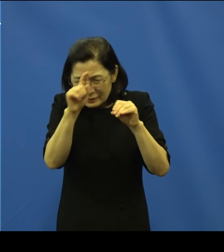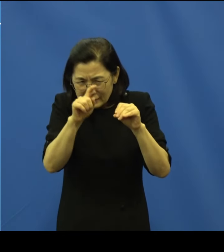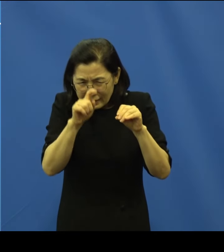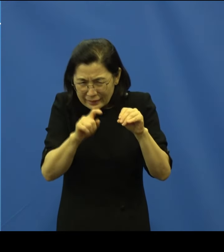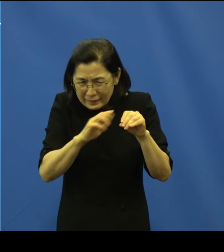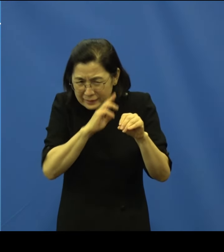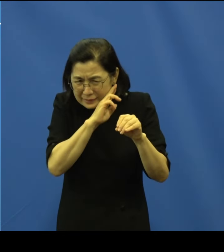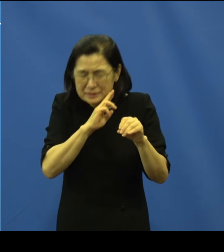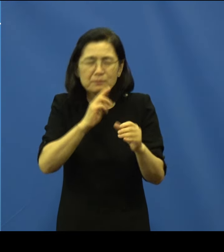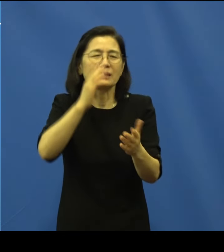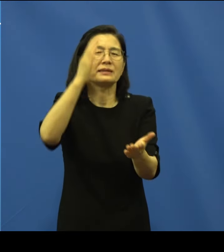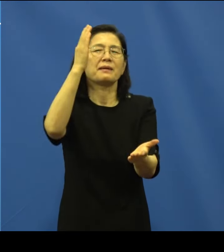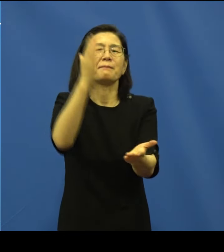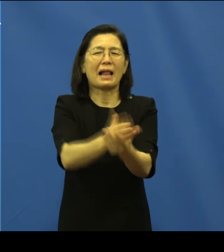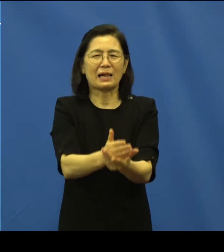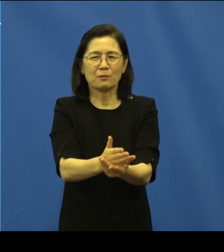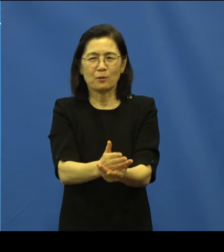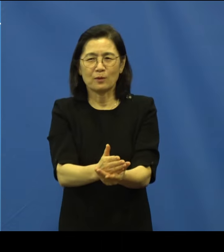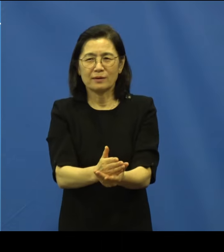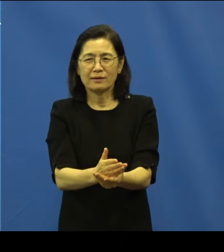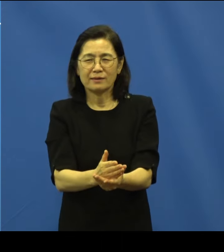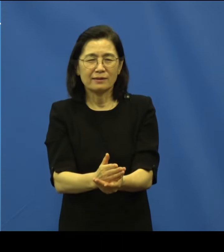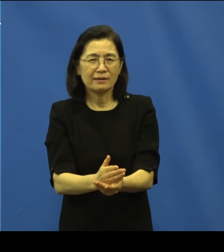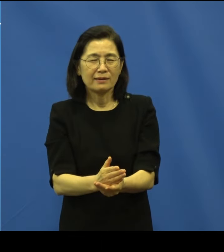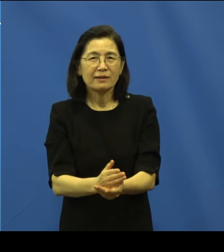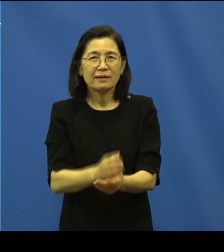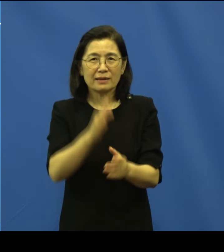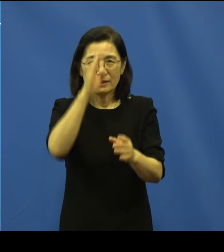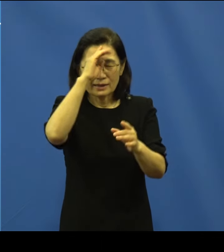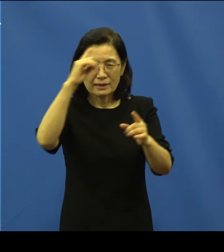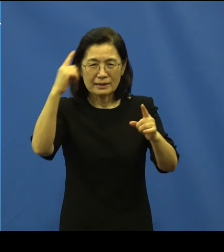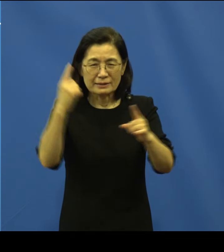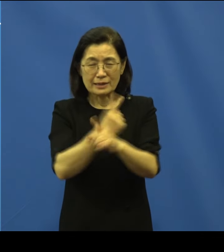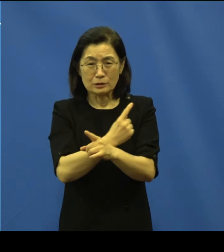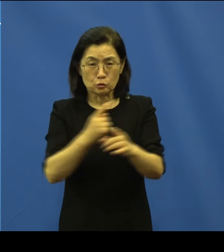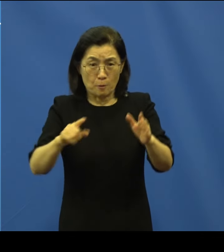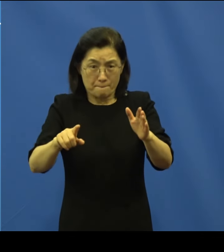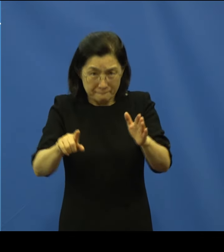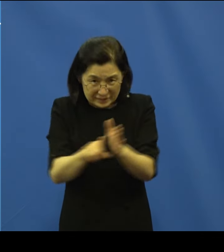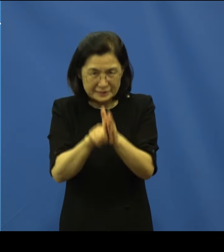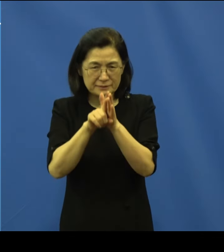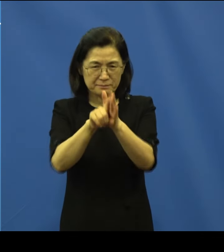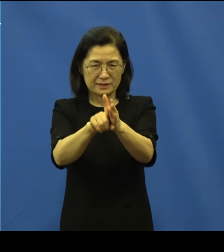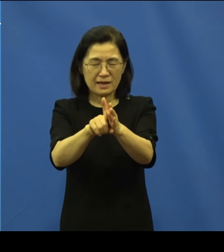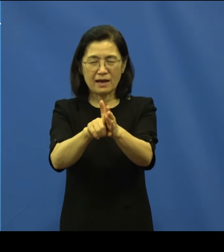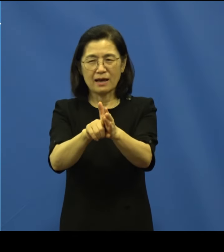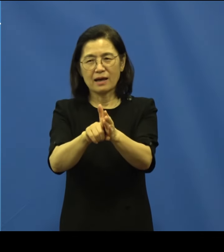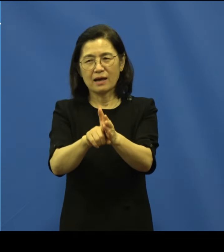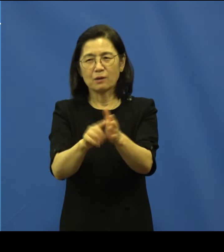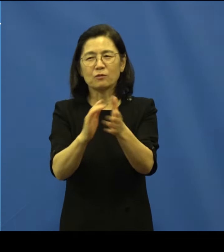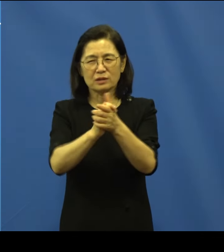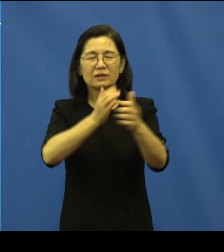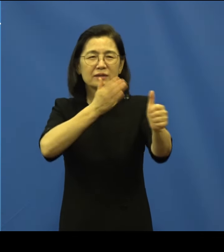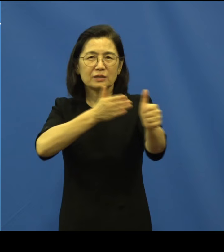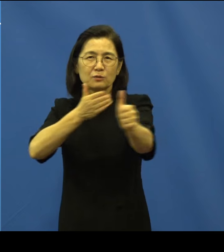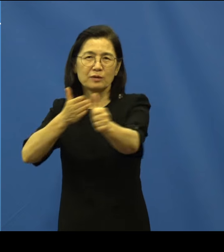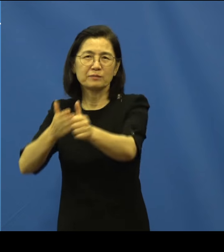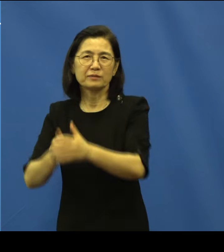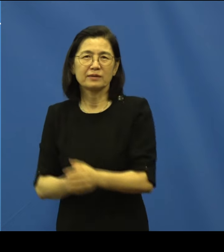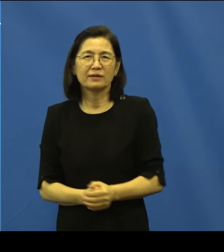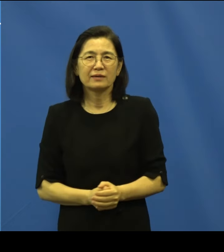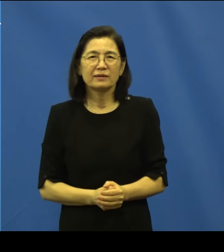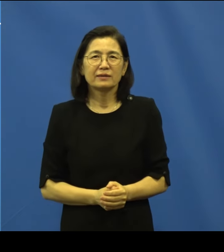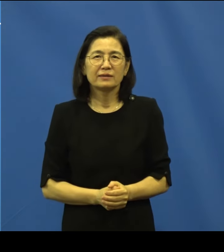날 줄로 믿습니다. 한 번 기도로 안 날 수도 있어요. 두 번 기도로 안 날 수도 있어요.